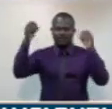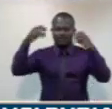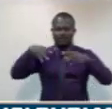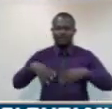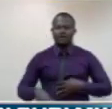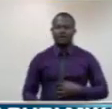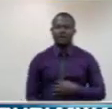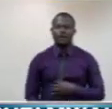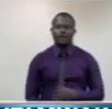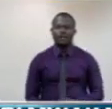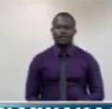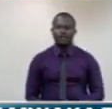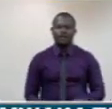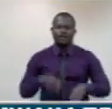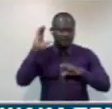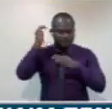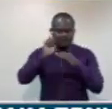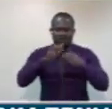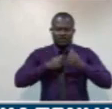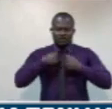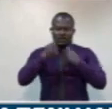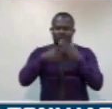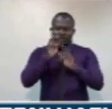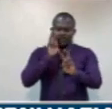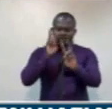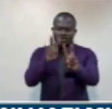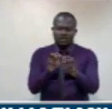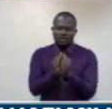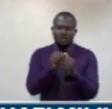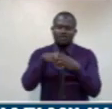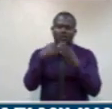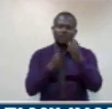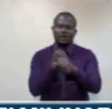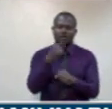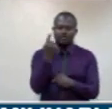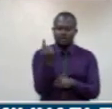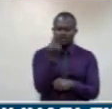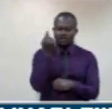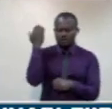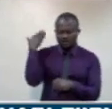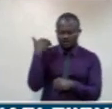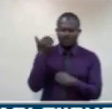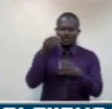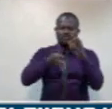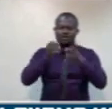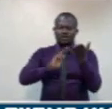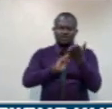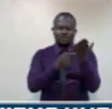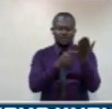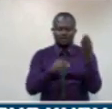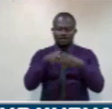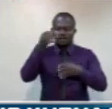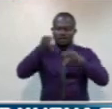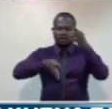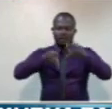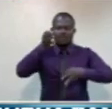Kigali. Amakuru ya Televiziyo Rwanda mukomeje gukurikira. Mu mwaka umwe gusa ushize inkiko zikoresha ikoranabuhanga mu